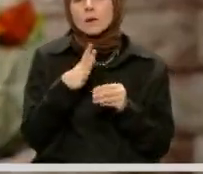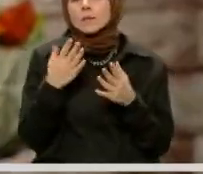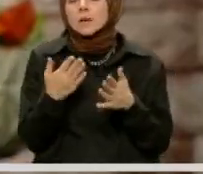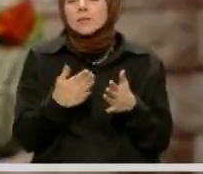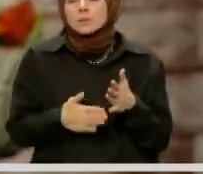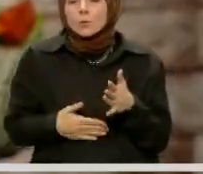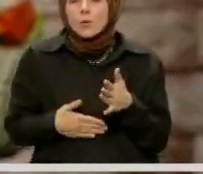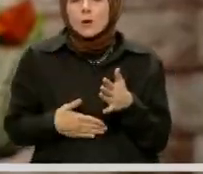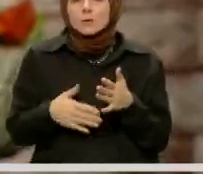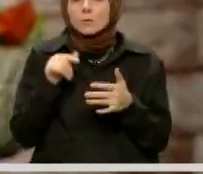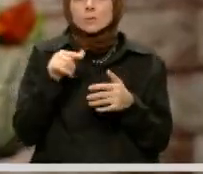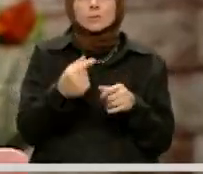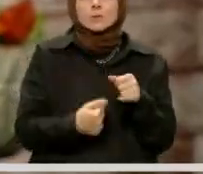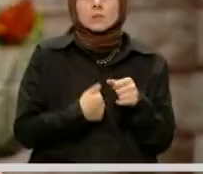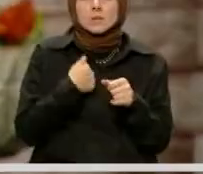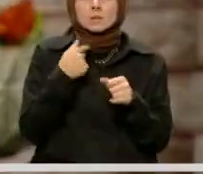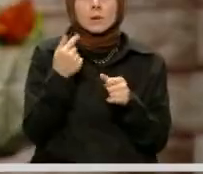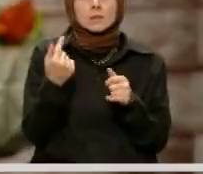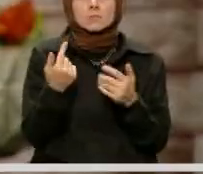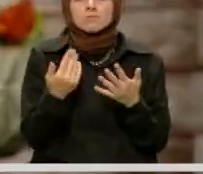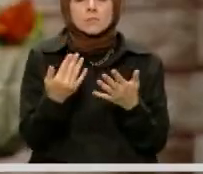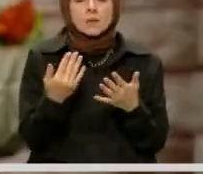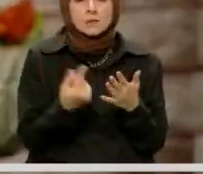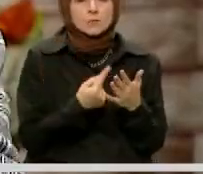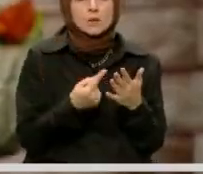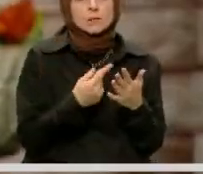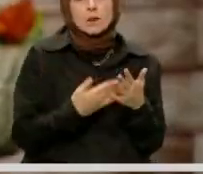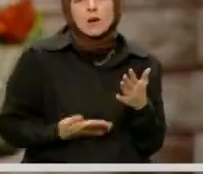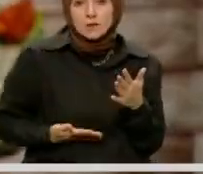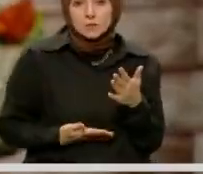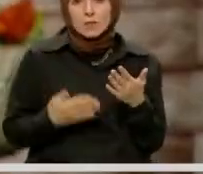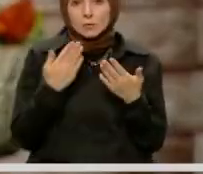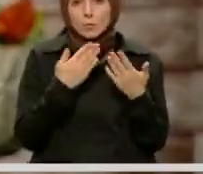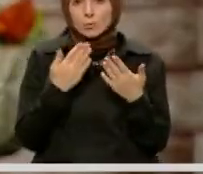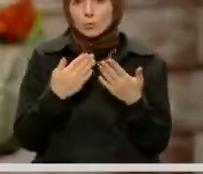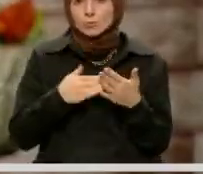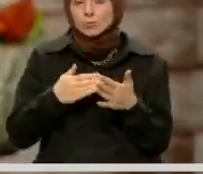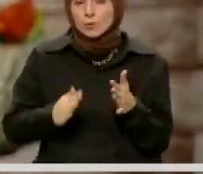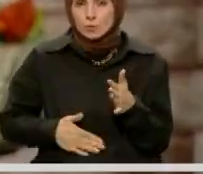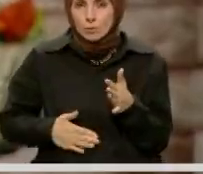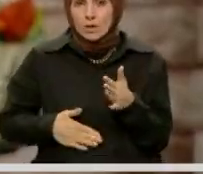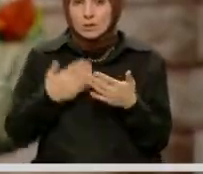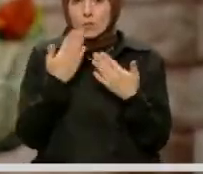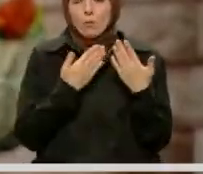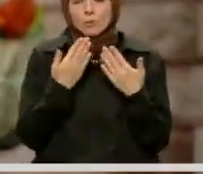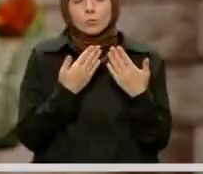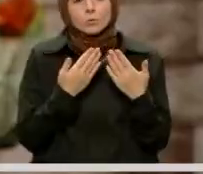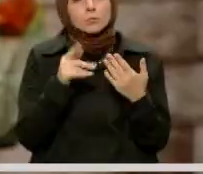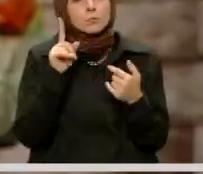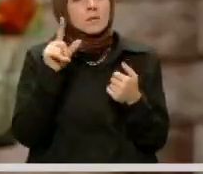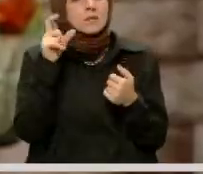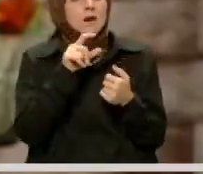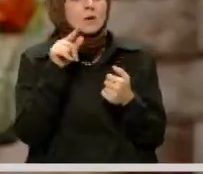bunu hissetmek, Kur'an'ı yine okuyoruz. Biz açken de okuyoruz, tokken de okuyoruz ama o bir ay oruç olduğumuz o